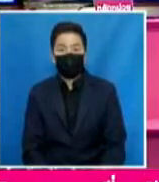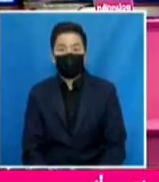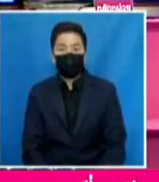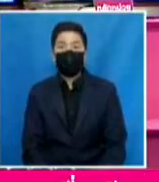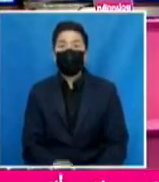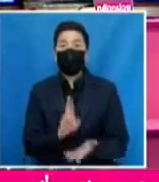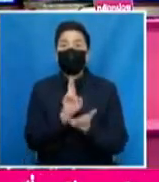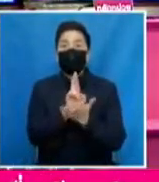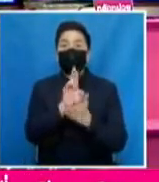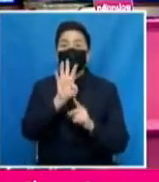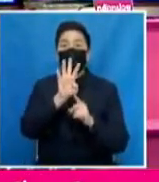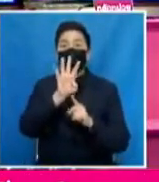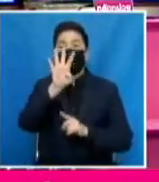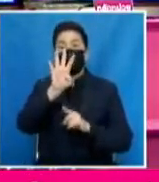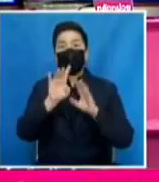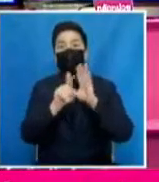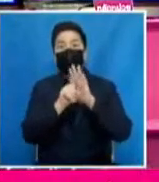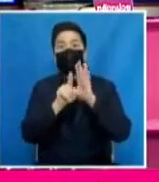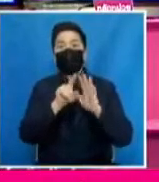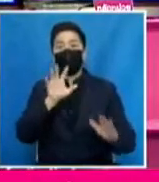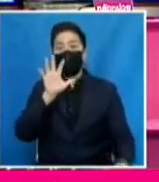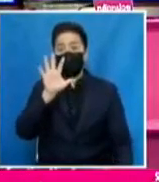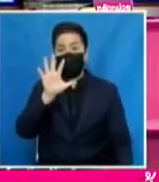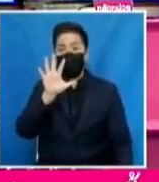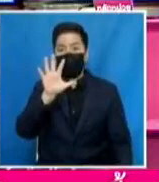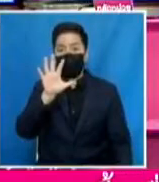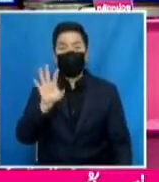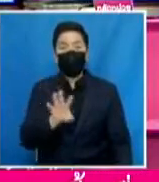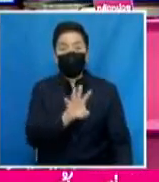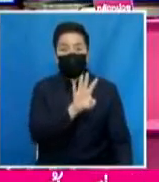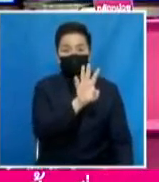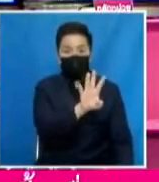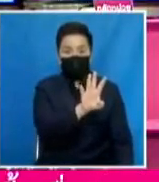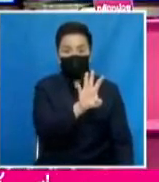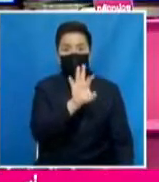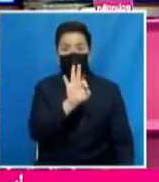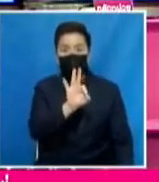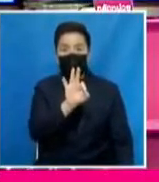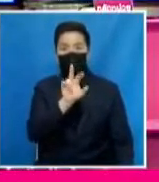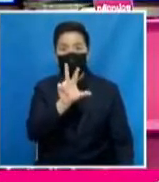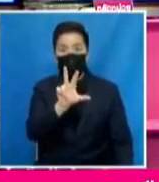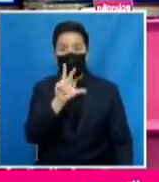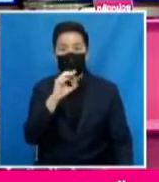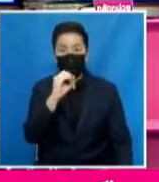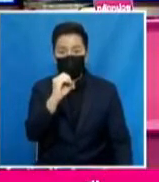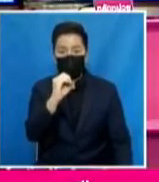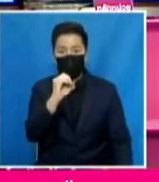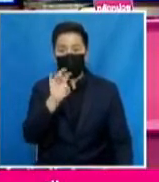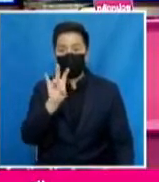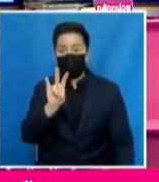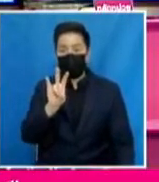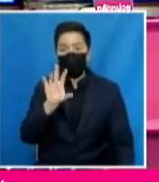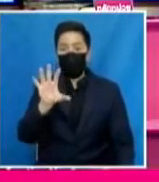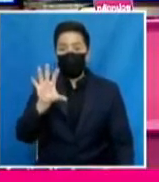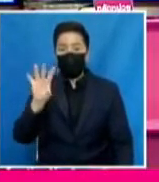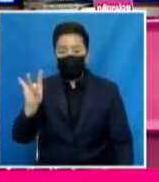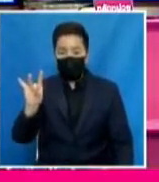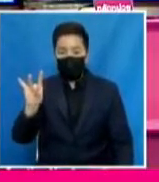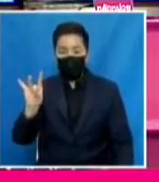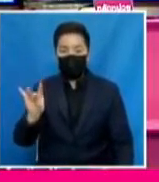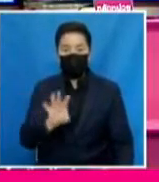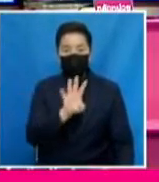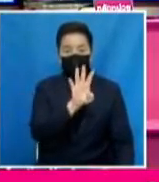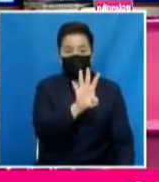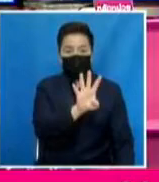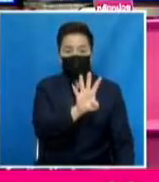อันดับที่4หมุนครั้งที่5เลขที่ออก4 9 3 0 7 5 8 4 9